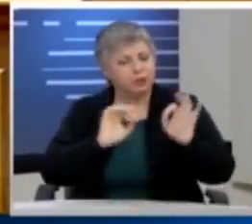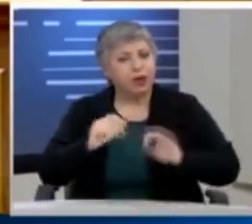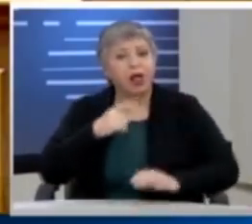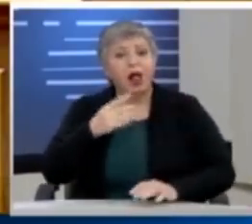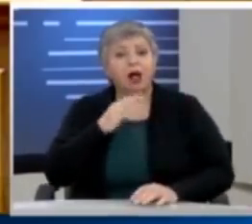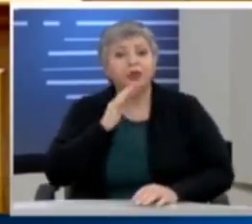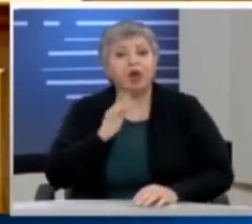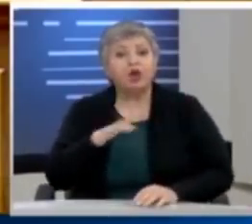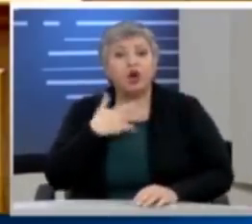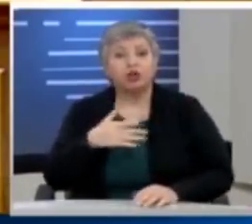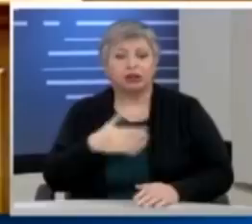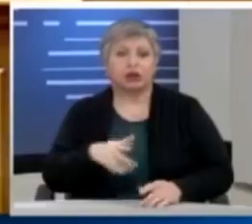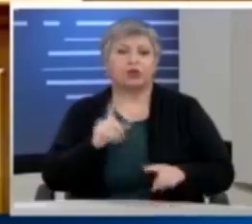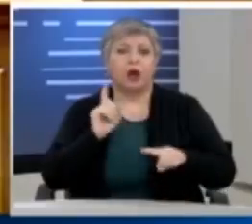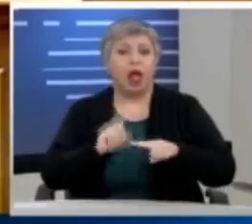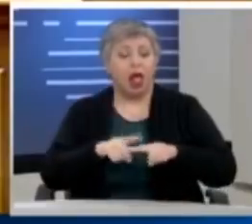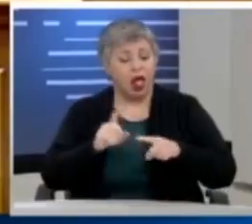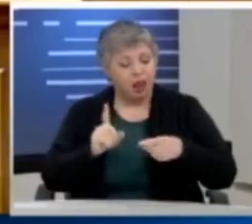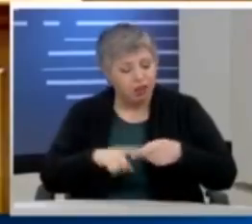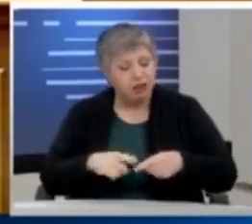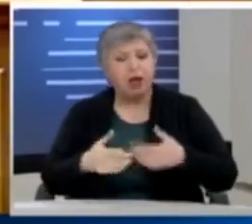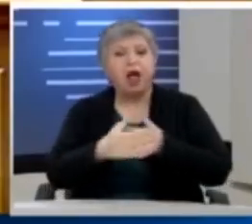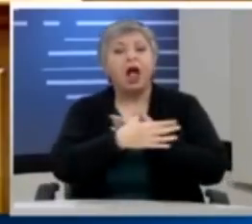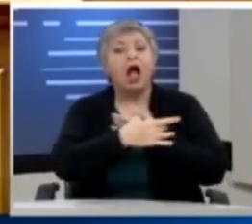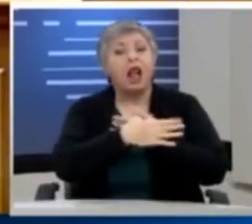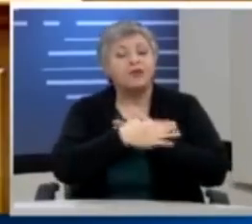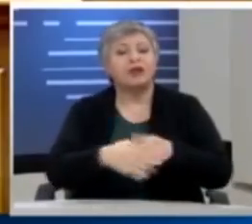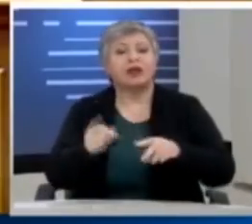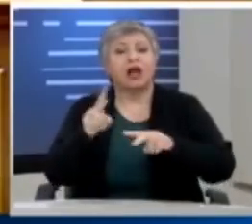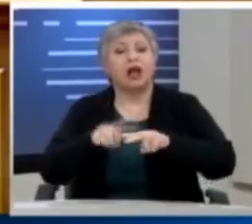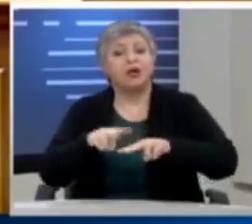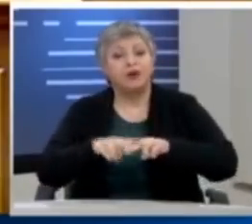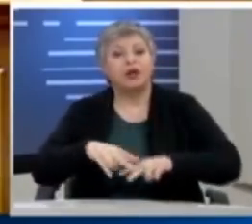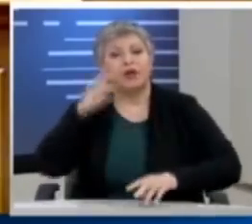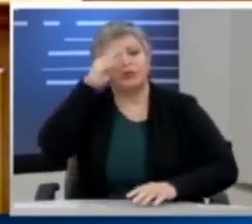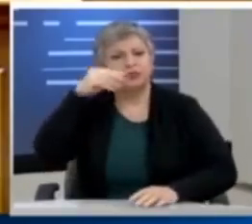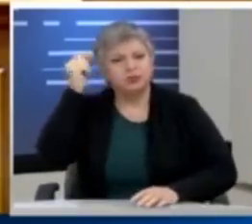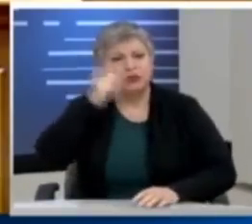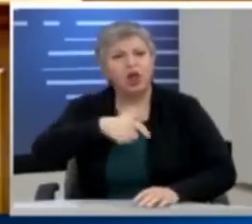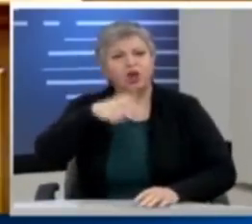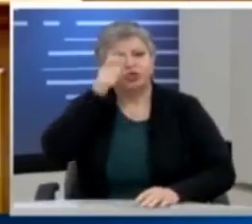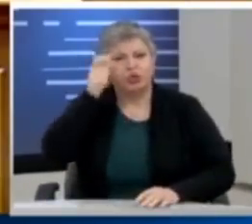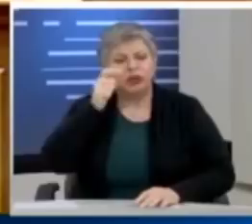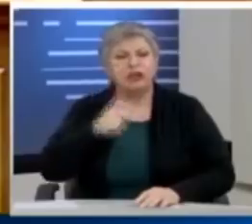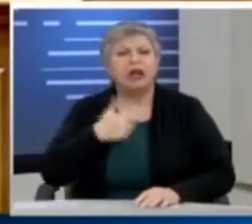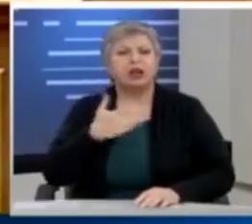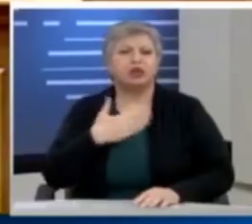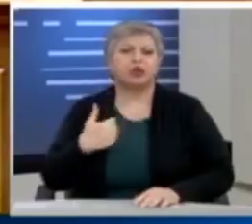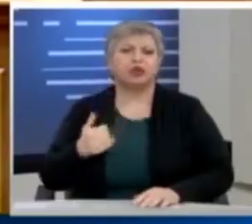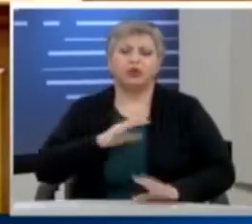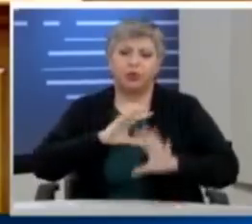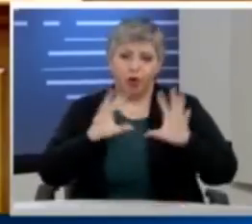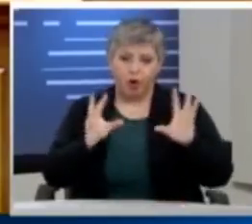ελληνικά, αλβανικά, τη σλάβικη διάλεκτο, εβραϊκά, αρμένικα, τούρκικα και άλλα, και κανένα